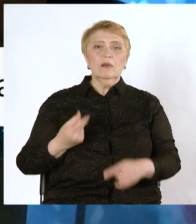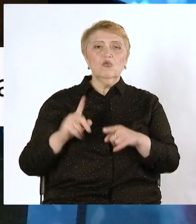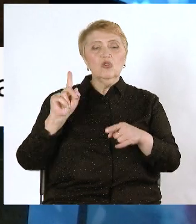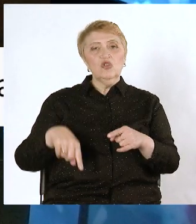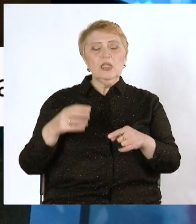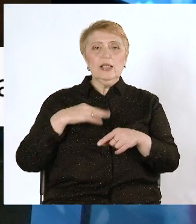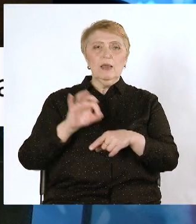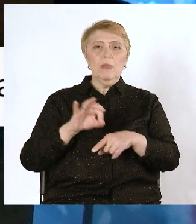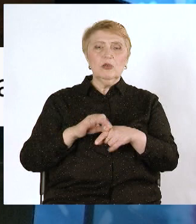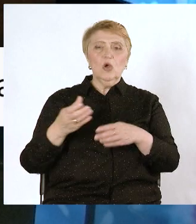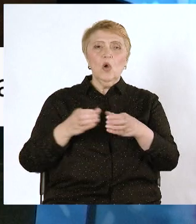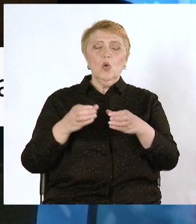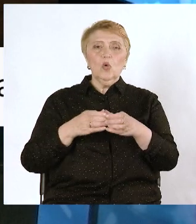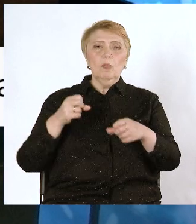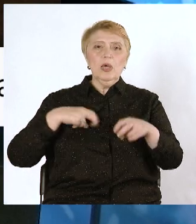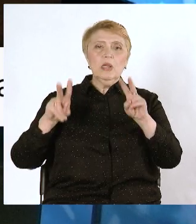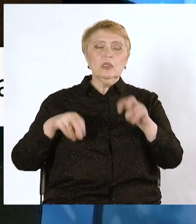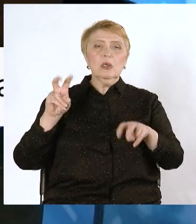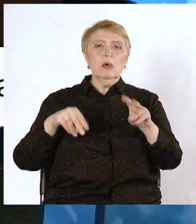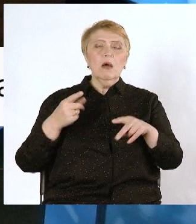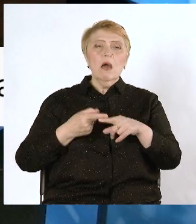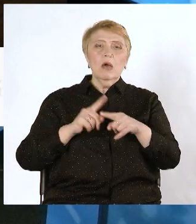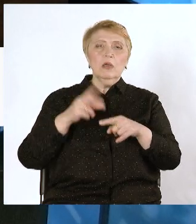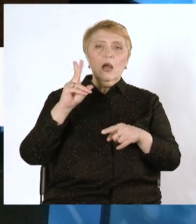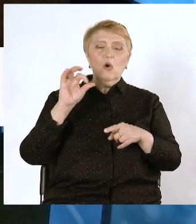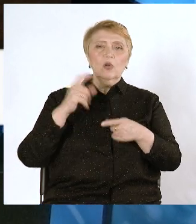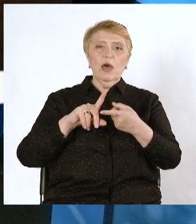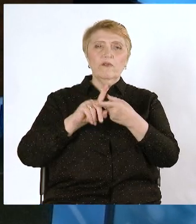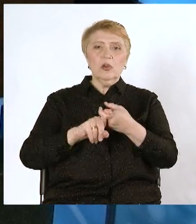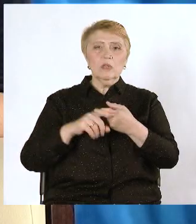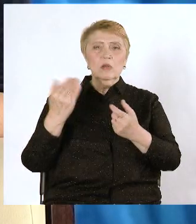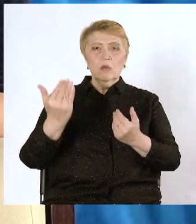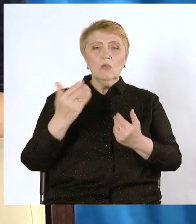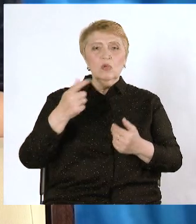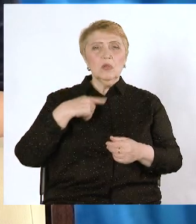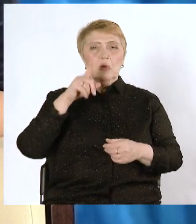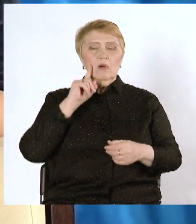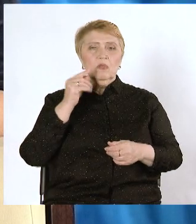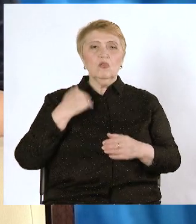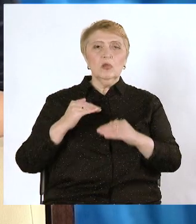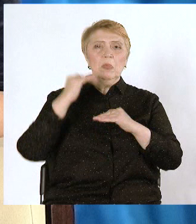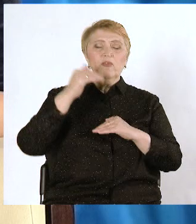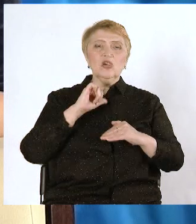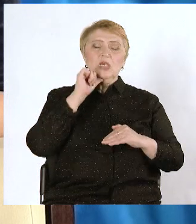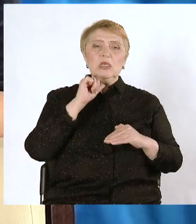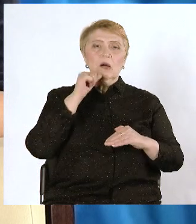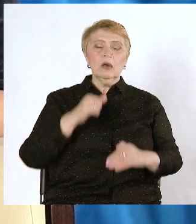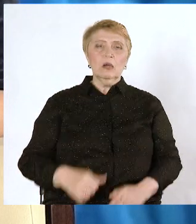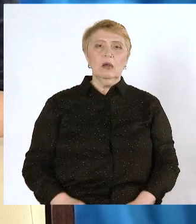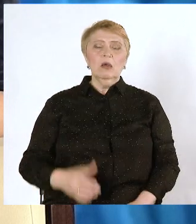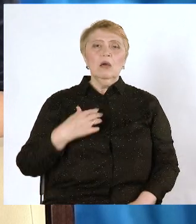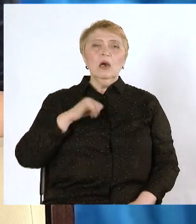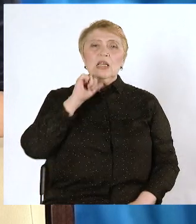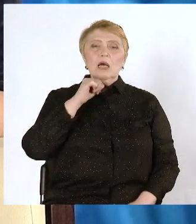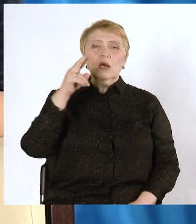группы риска неужели вот этот самый коронавирус ему комфортно в условиях повышенного сахара сахарный